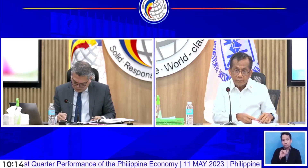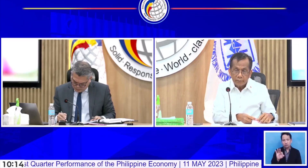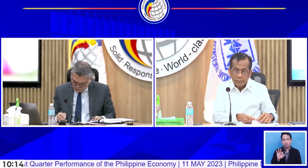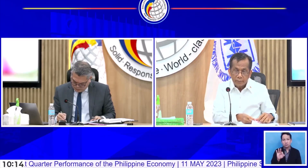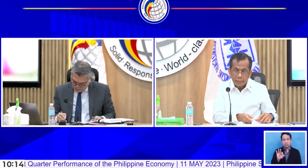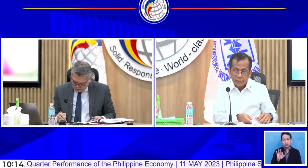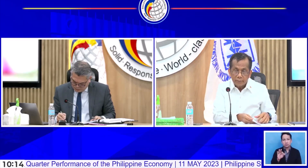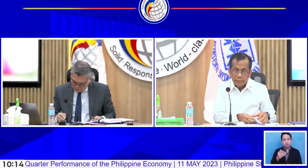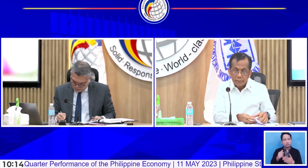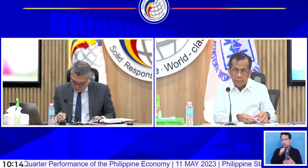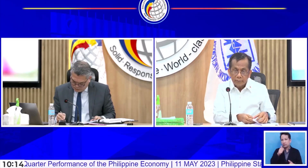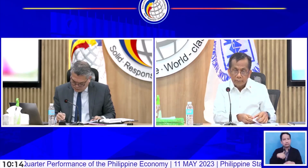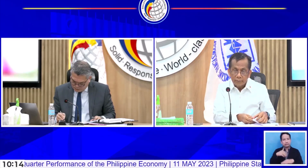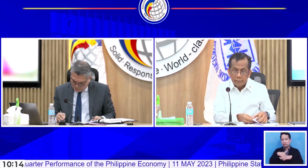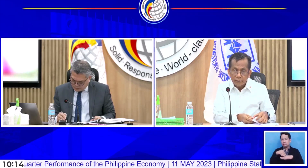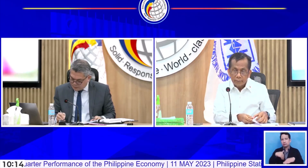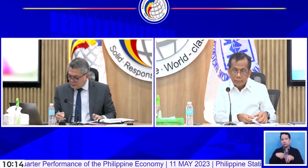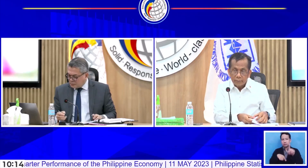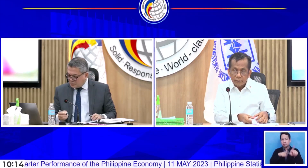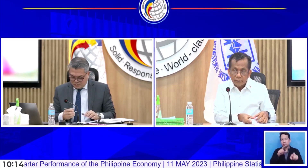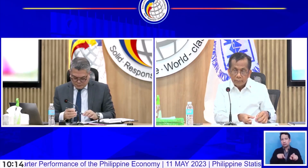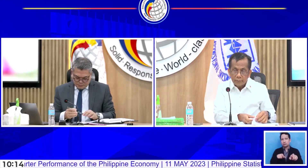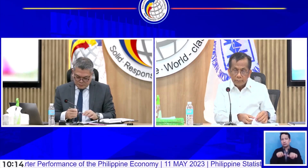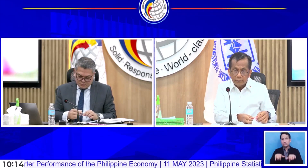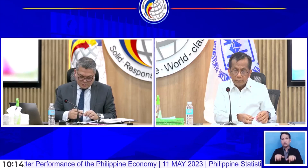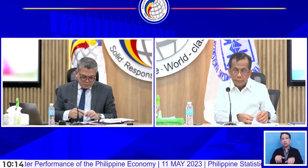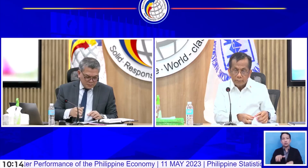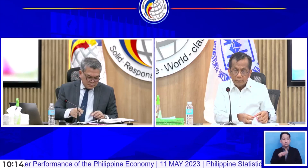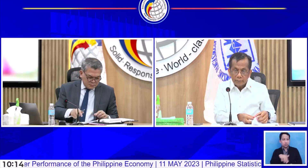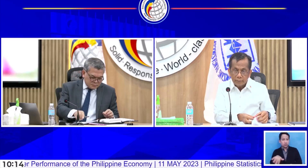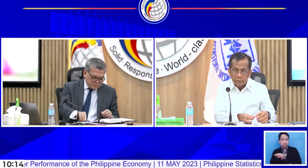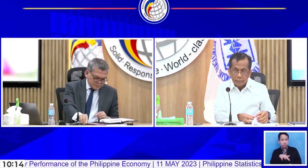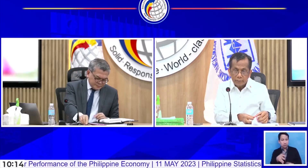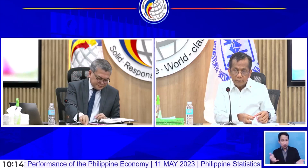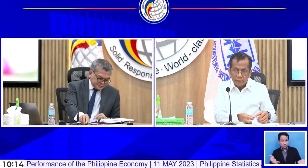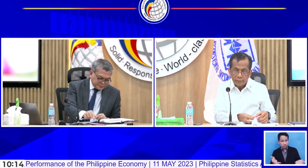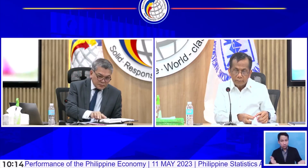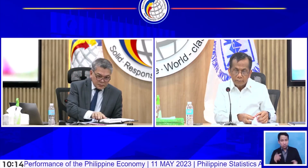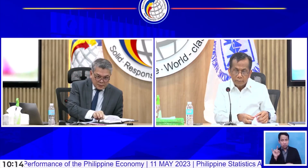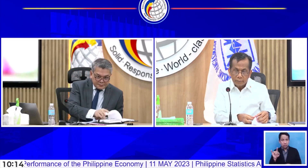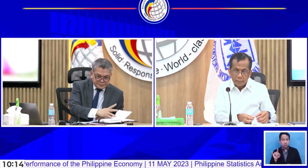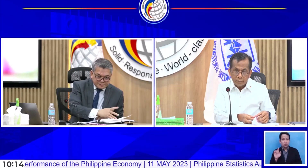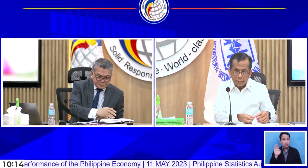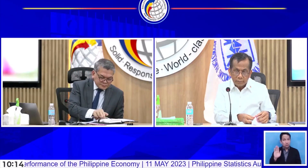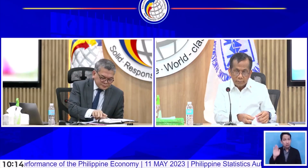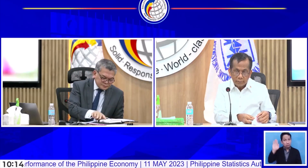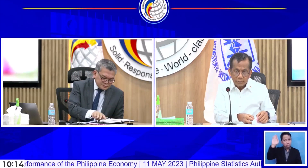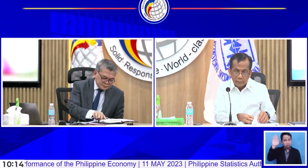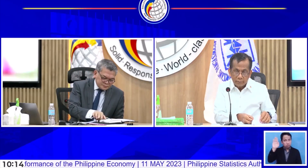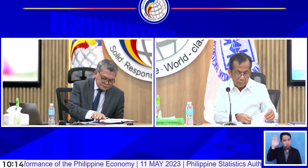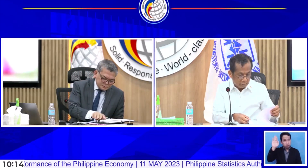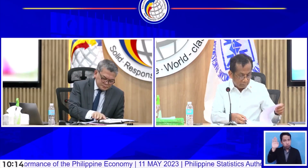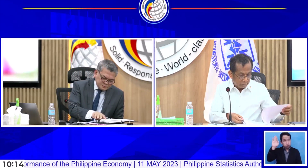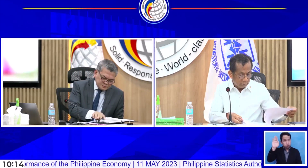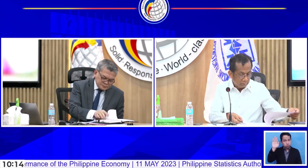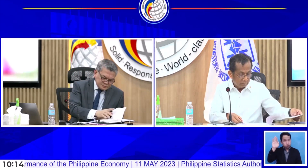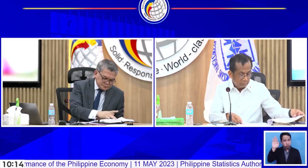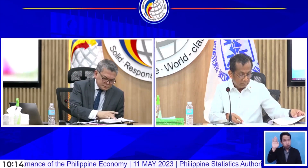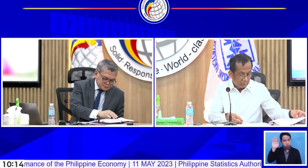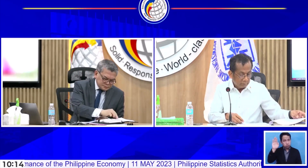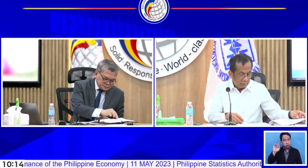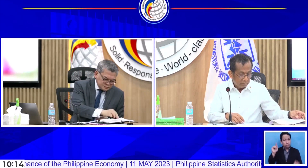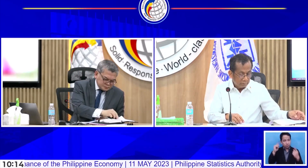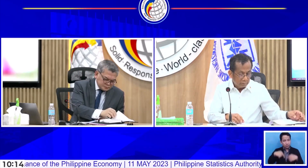magtanong. Para naman po sa ating mga on-site participants, pakitaas lamang po ang inyong mga kamay. Ang